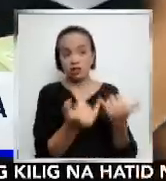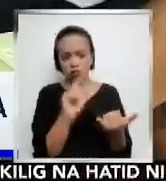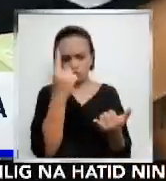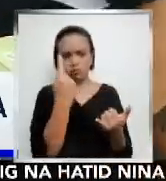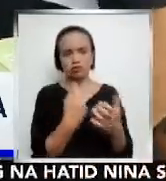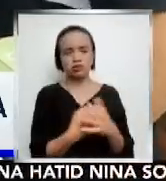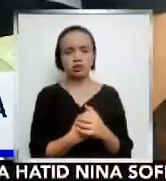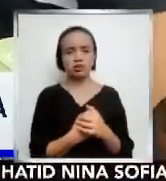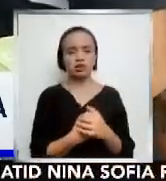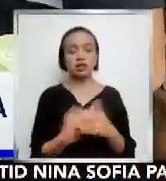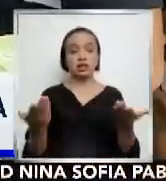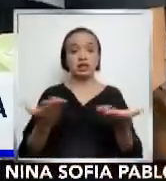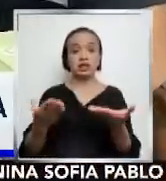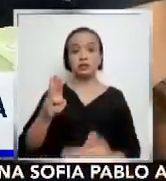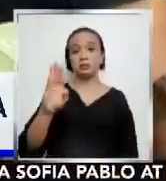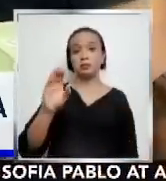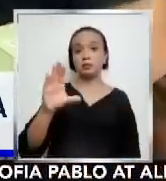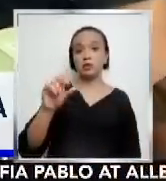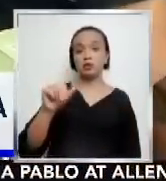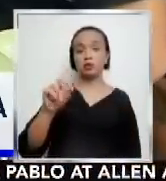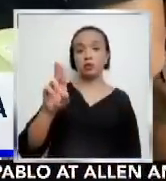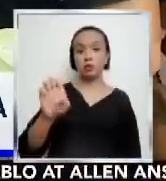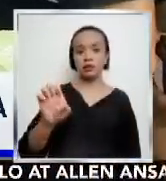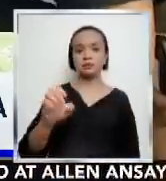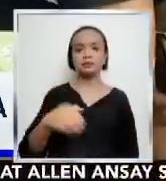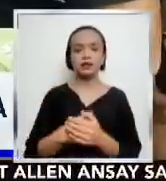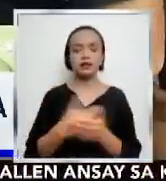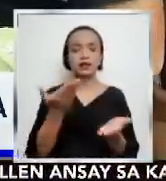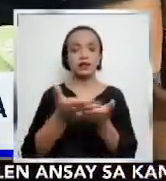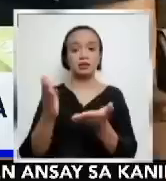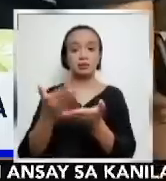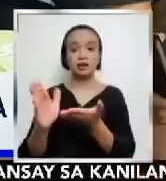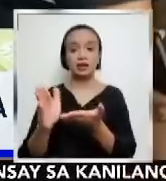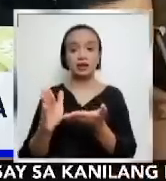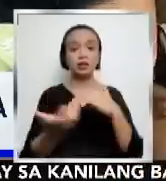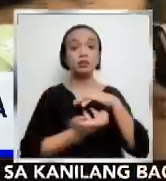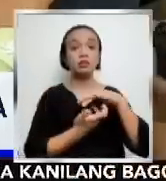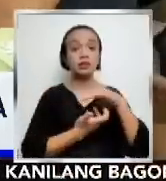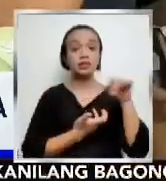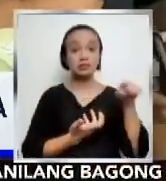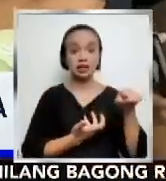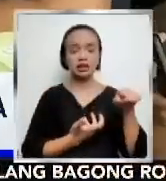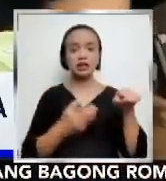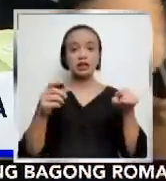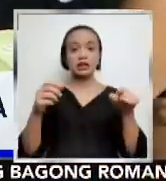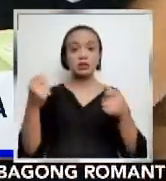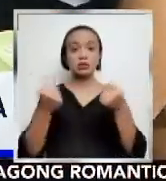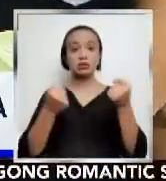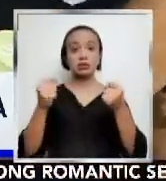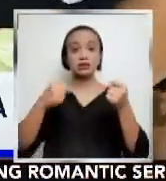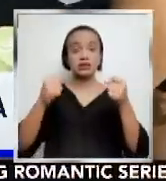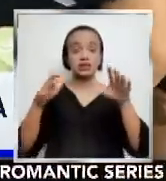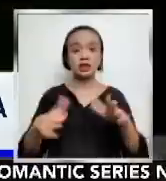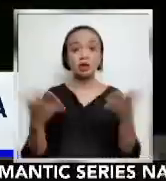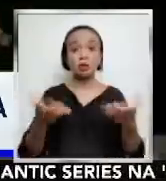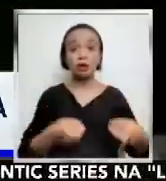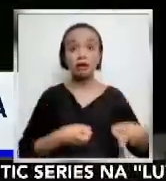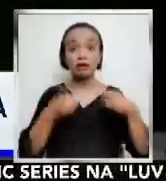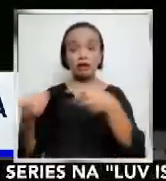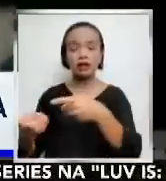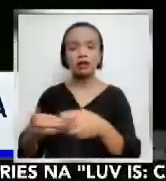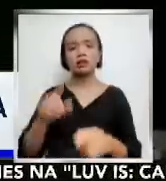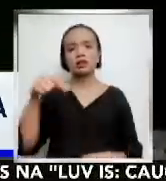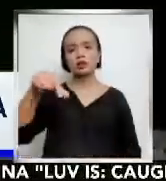Dito sa Bukawe, Bulacan pa mismo, nagpabili ng paputok ang customer ni Bingo. Ang delivery sa Quezon City pa. Kaya